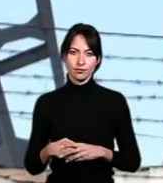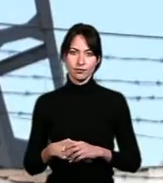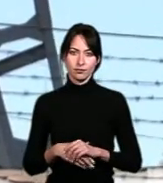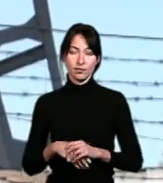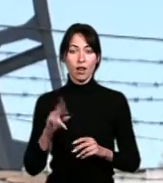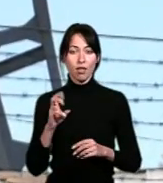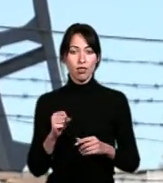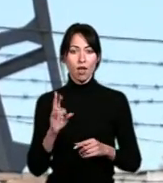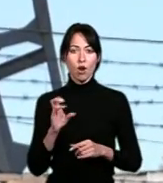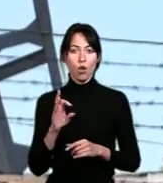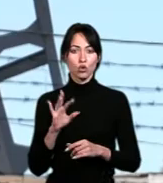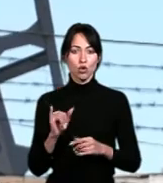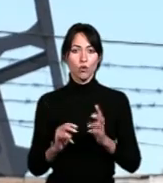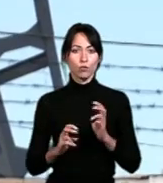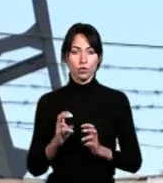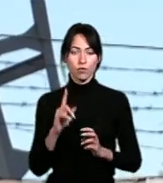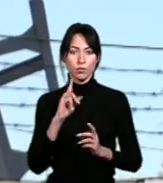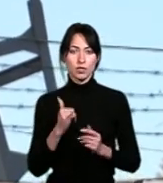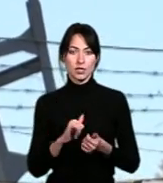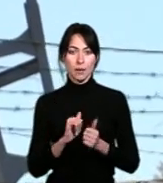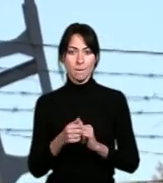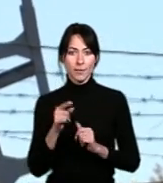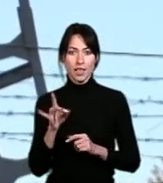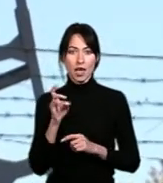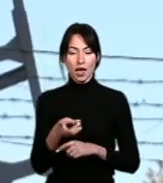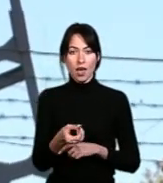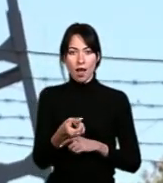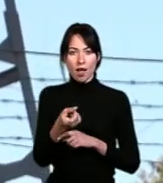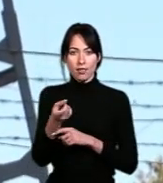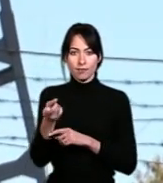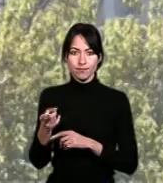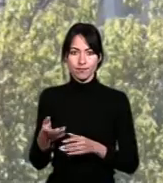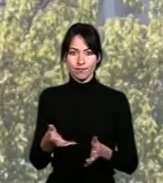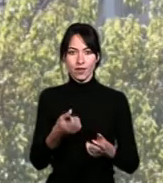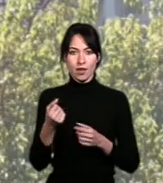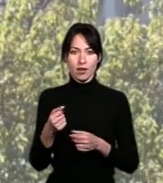На коксовому заводі триває зміна, так краном відвантажують продукцію.